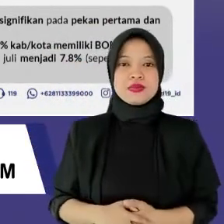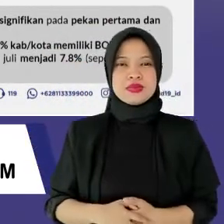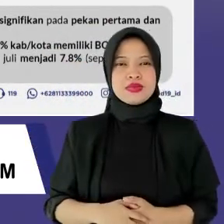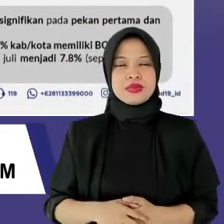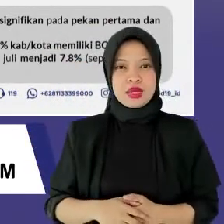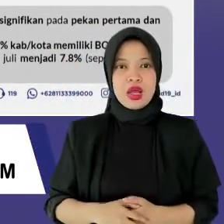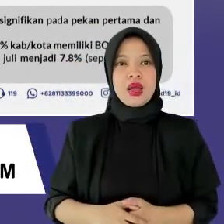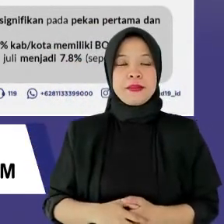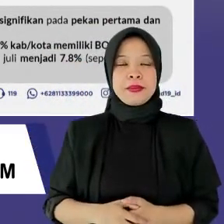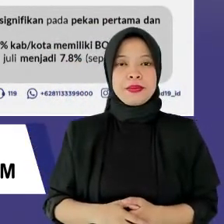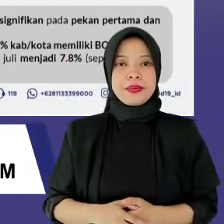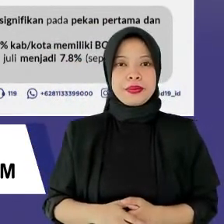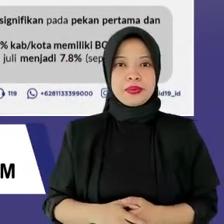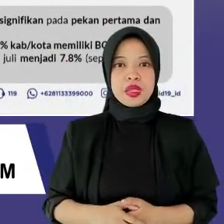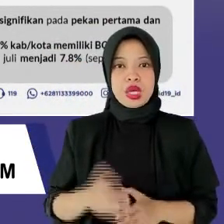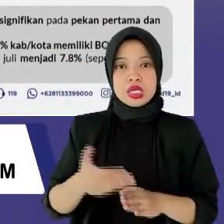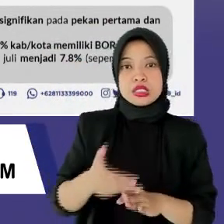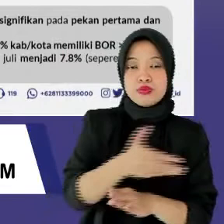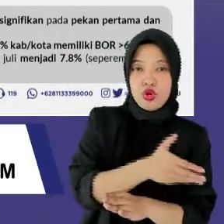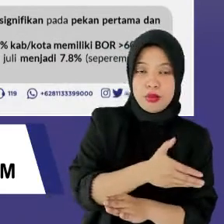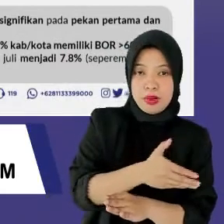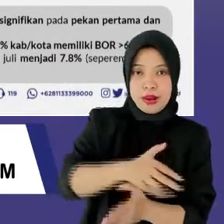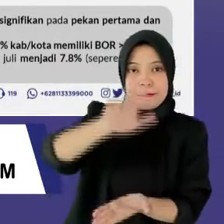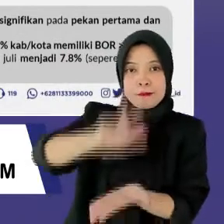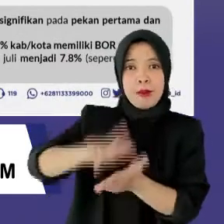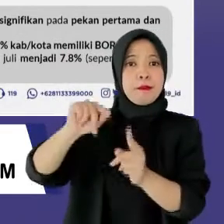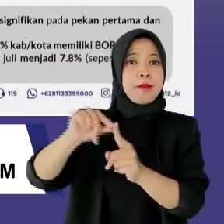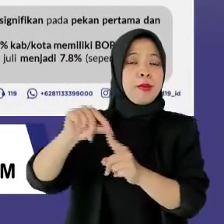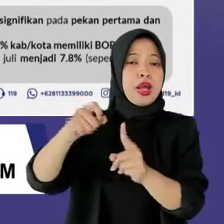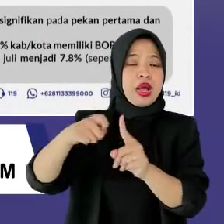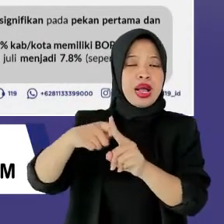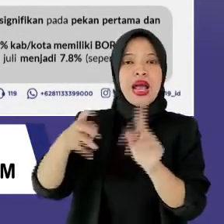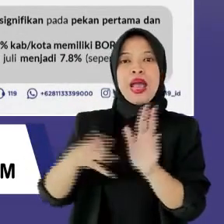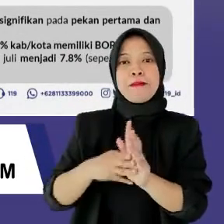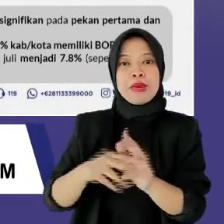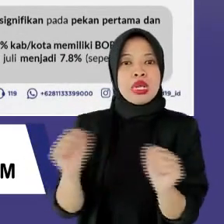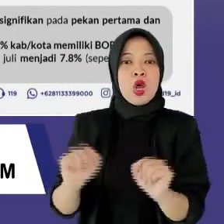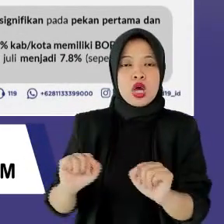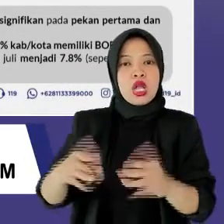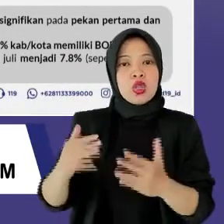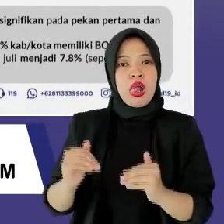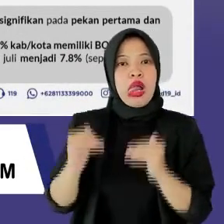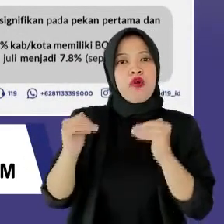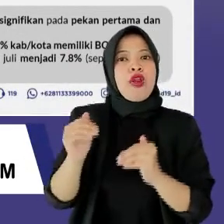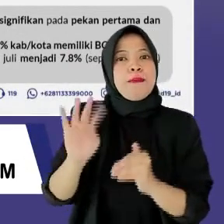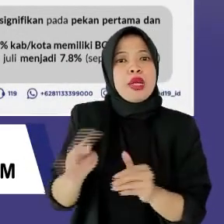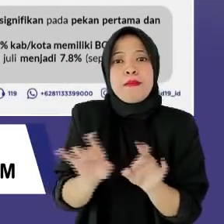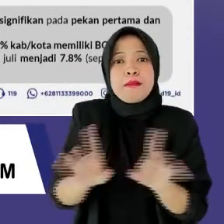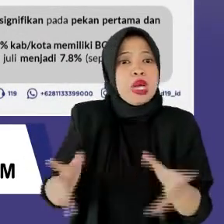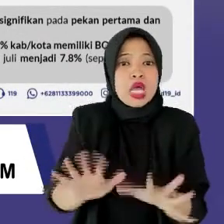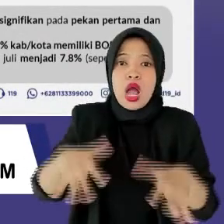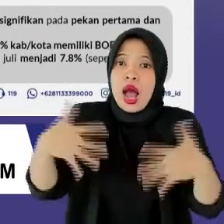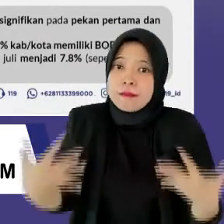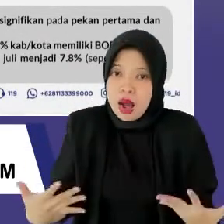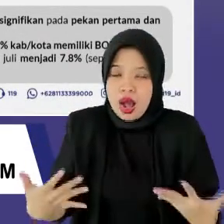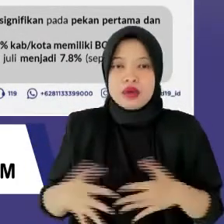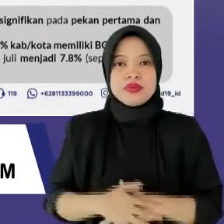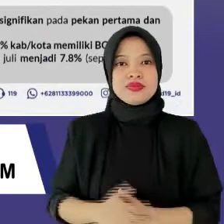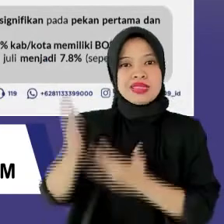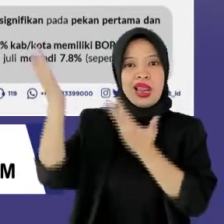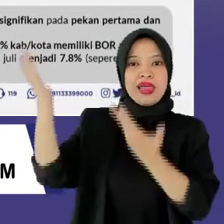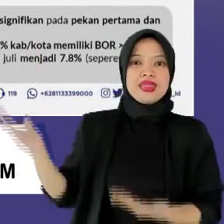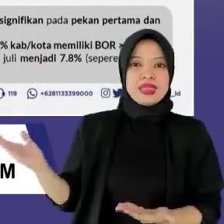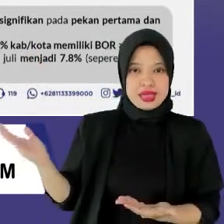lihat. Apa sih perbedaan antara sebelum dengan setelah diterapkannya PPKM darurat atau PPKM level 4? Nah, kalau kita lihat di sini